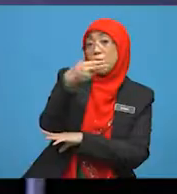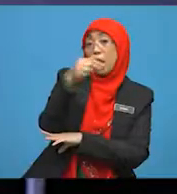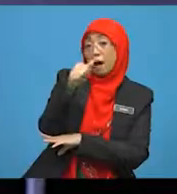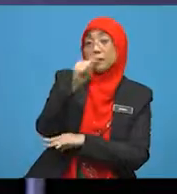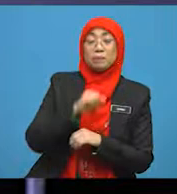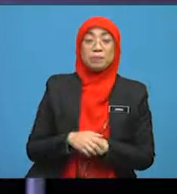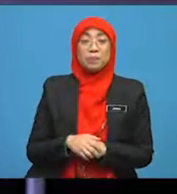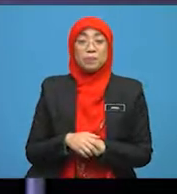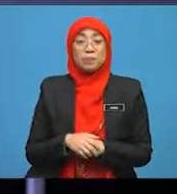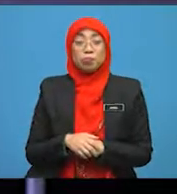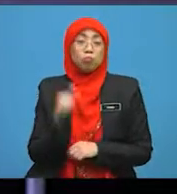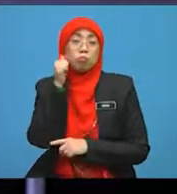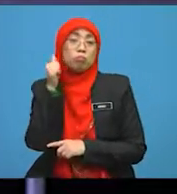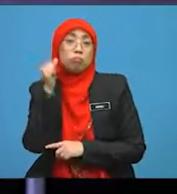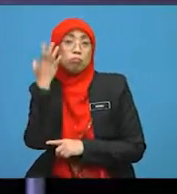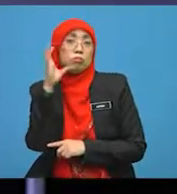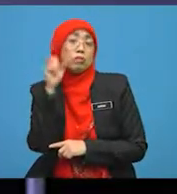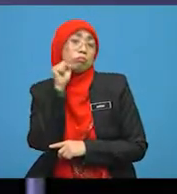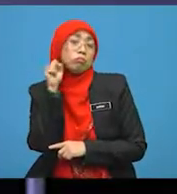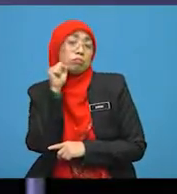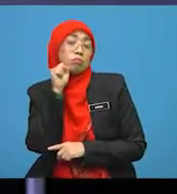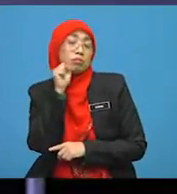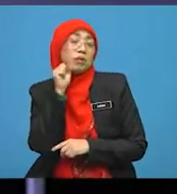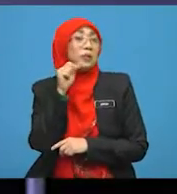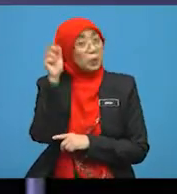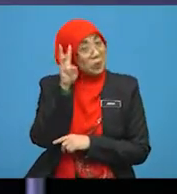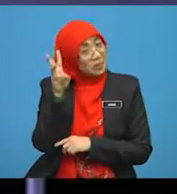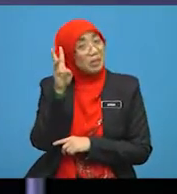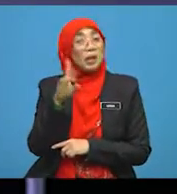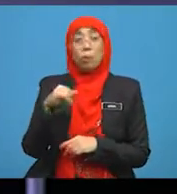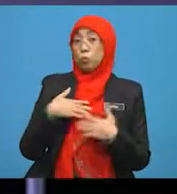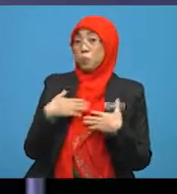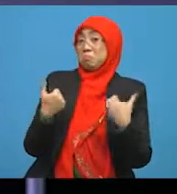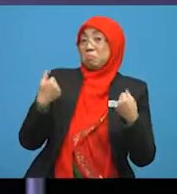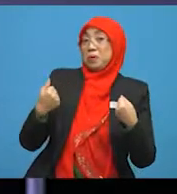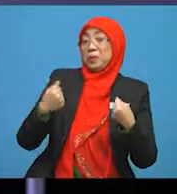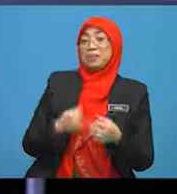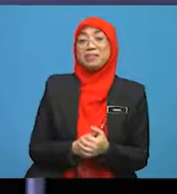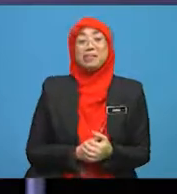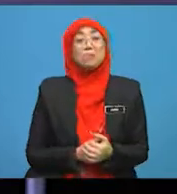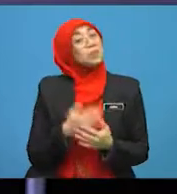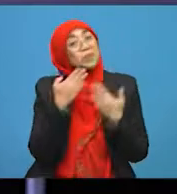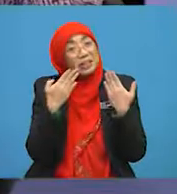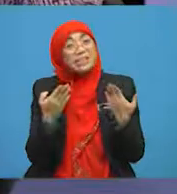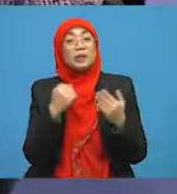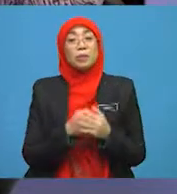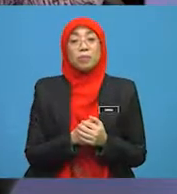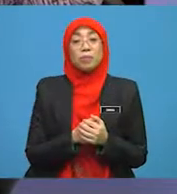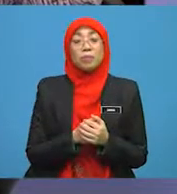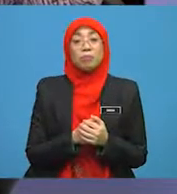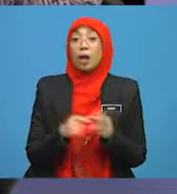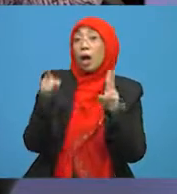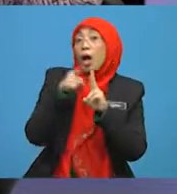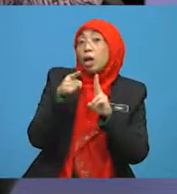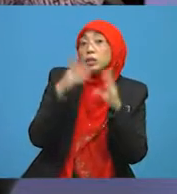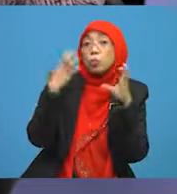khabar? Waalaikumsalam warahmatullahi taala wabarakatuh Cikgu Zikri. Saya Siha walafiat. Terima kasih. Dan cikgu